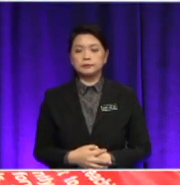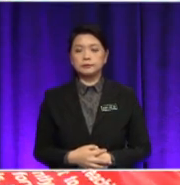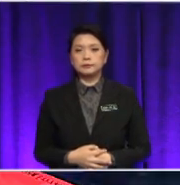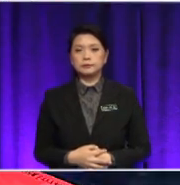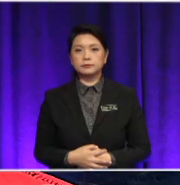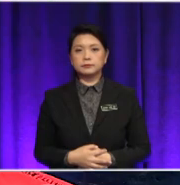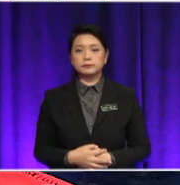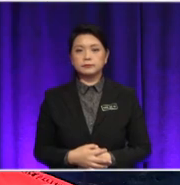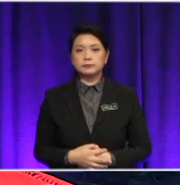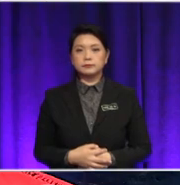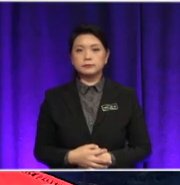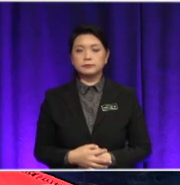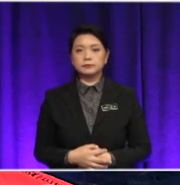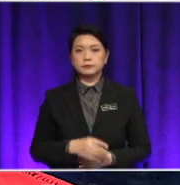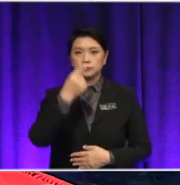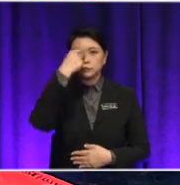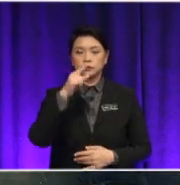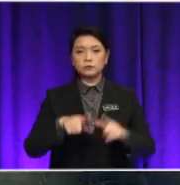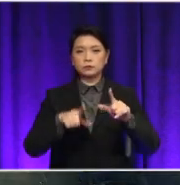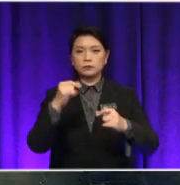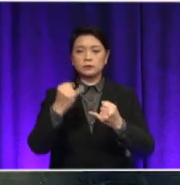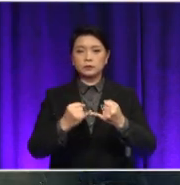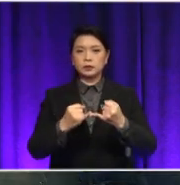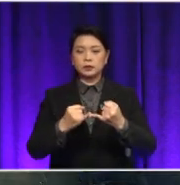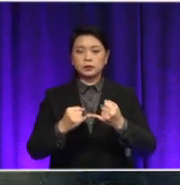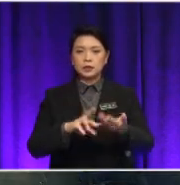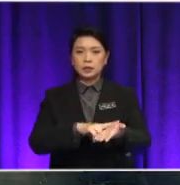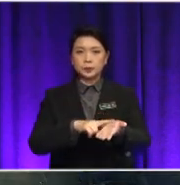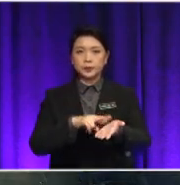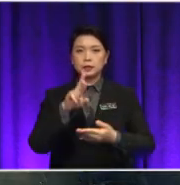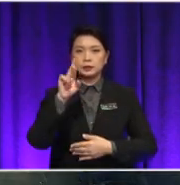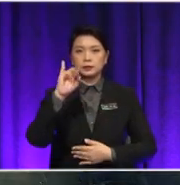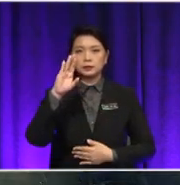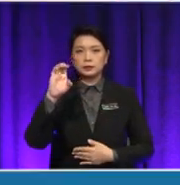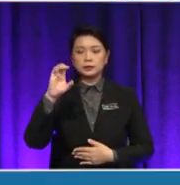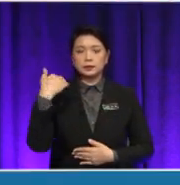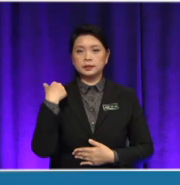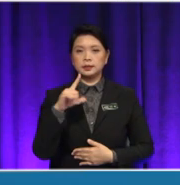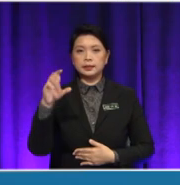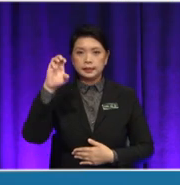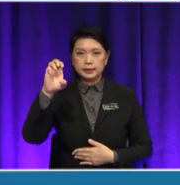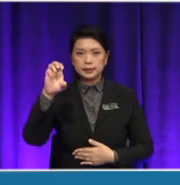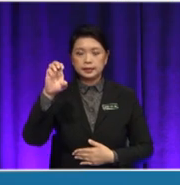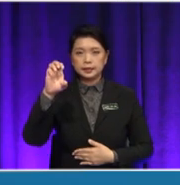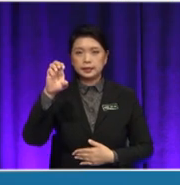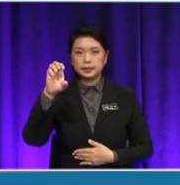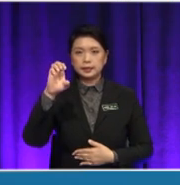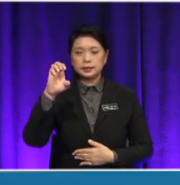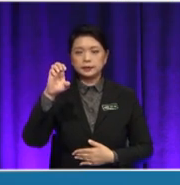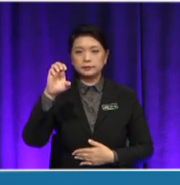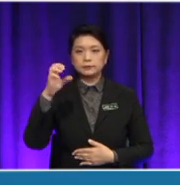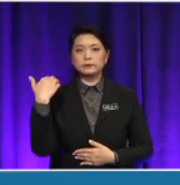Intan. Baiklah, untuk langkah yang terakhir prosedur ataupun rawatan ras ni adalah E, iaitu elevation yang